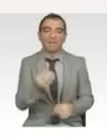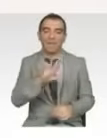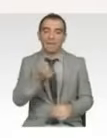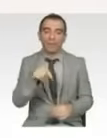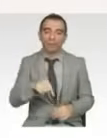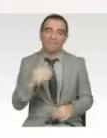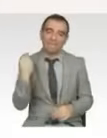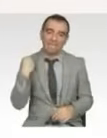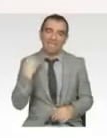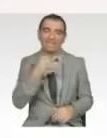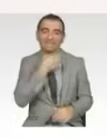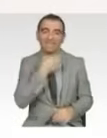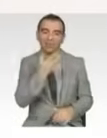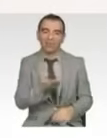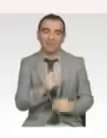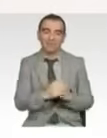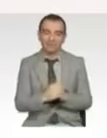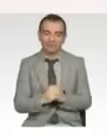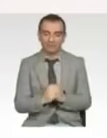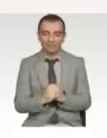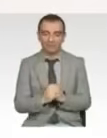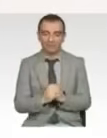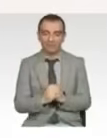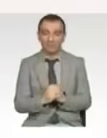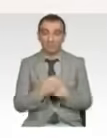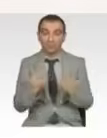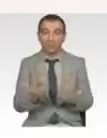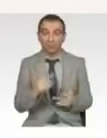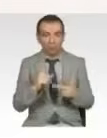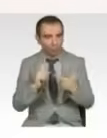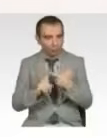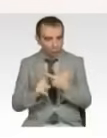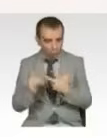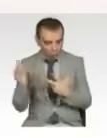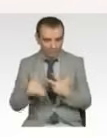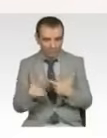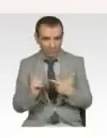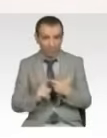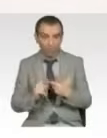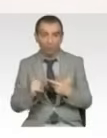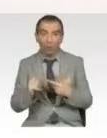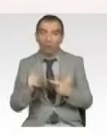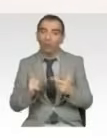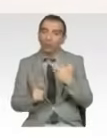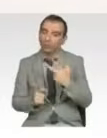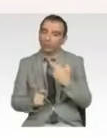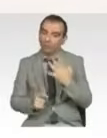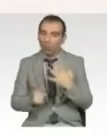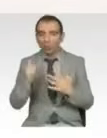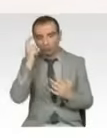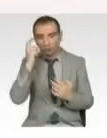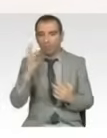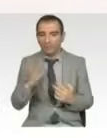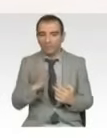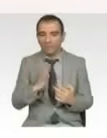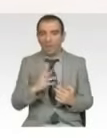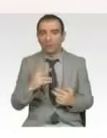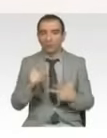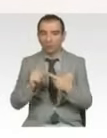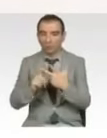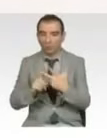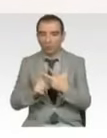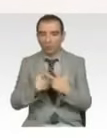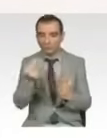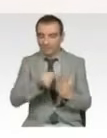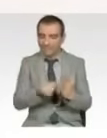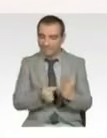olduğum için teşekkür ederim. Biz de teşekkür ediyoruz. Peki üçüncüsü gelecek mi? 3 ve 4 planlandı. Üçüncüsünün senaryosu bitti.